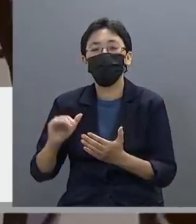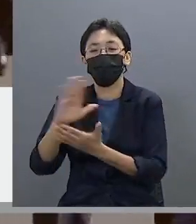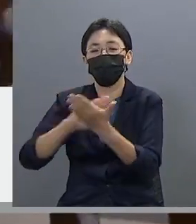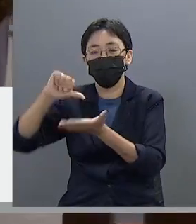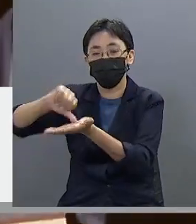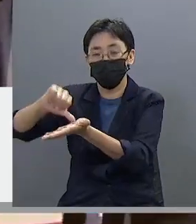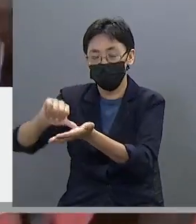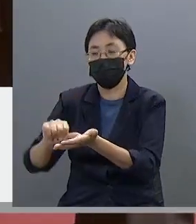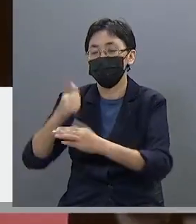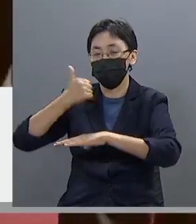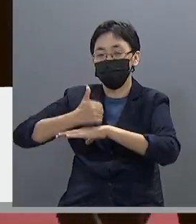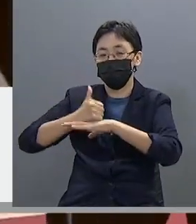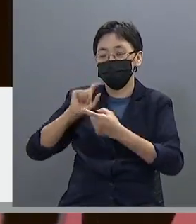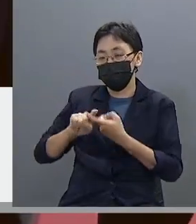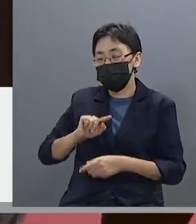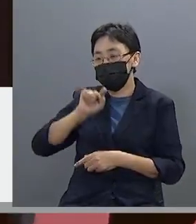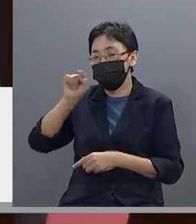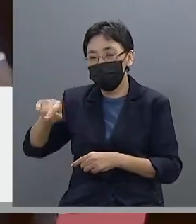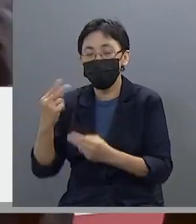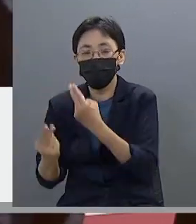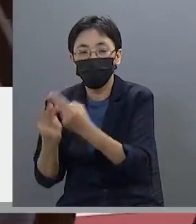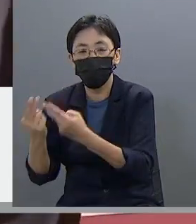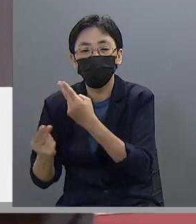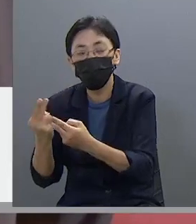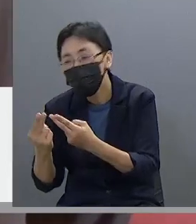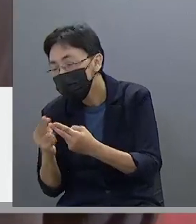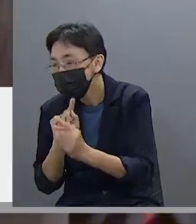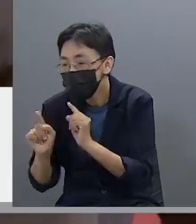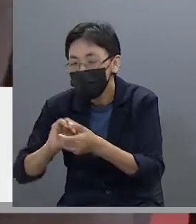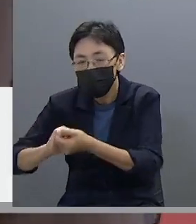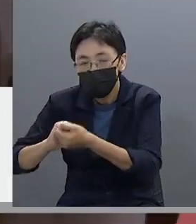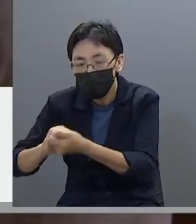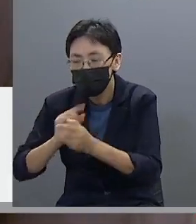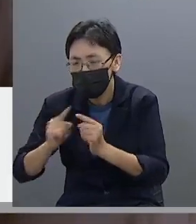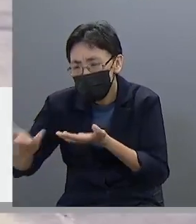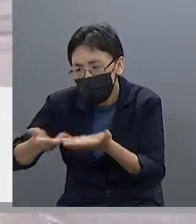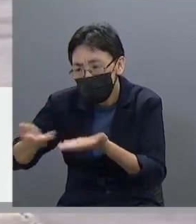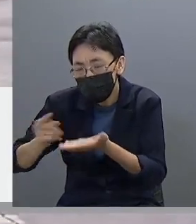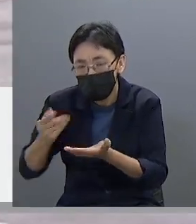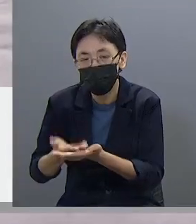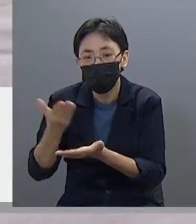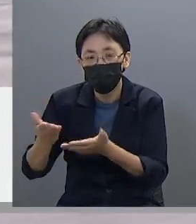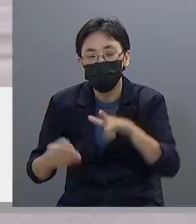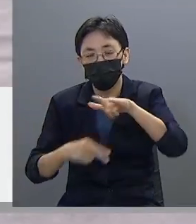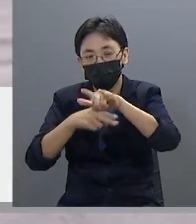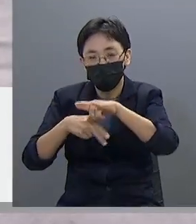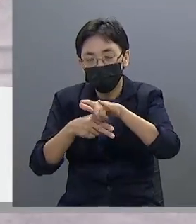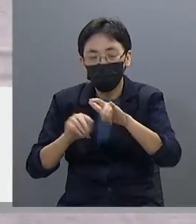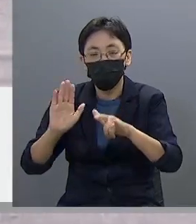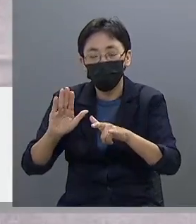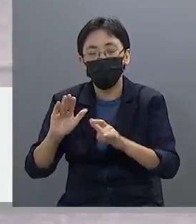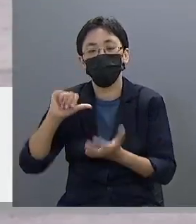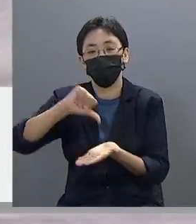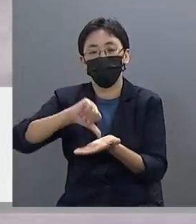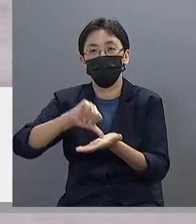สื่อตะวันตกคาดการว่าจะเกิดขึ้นนะคะนั่นก็คือการพูดคุยเกี่ยวกับการจัดซื้อโดรนอิหร่านค่ะหลังจากทำเนียบขาวอ้างข่าว